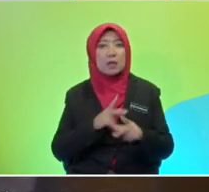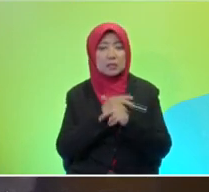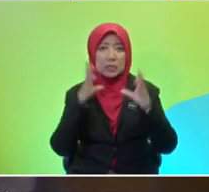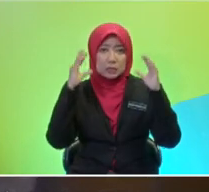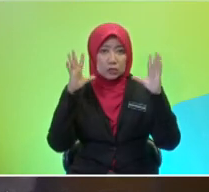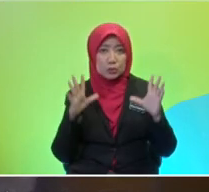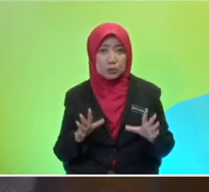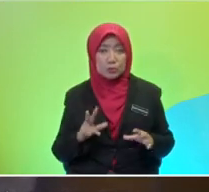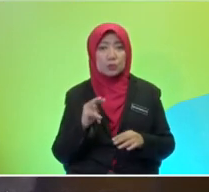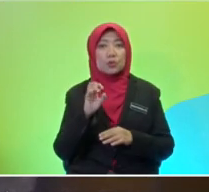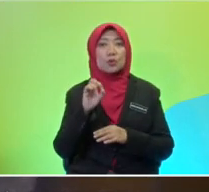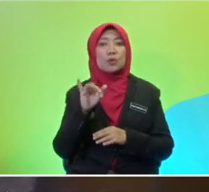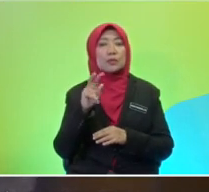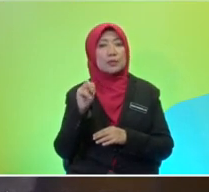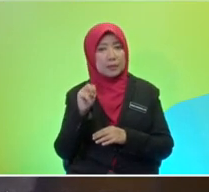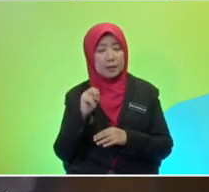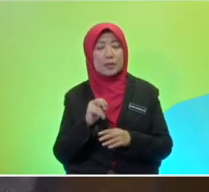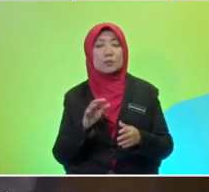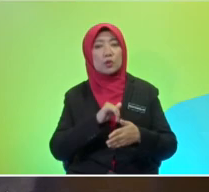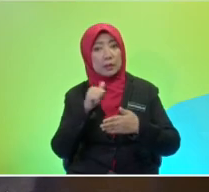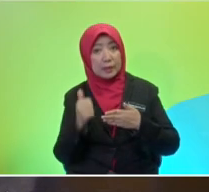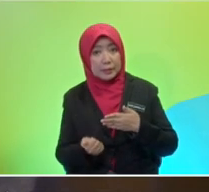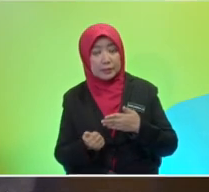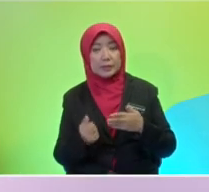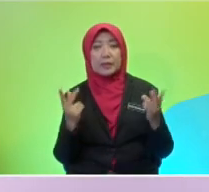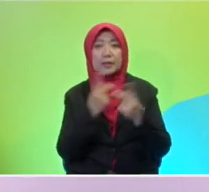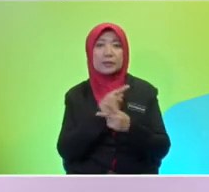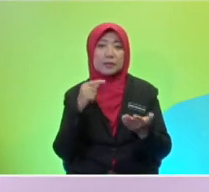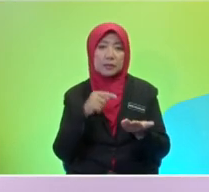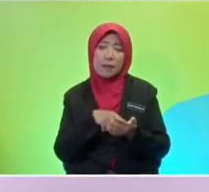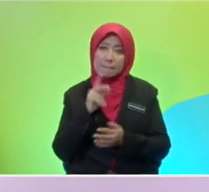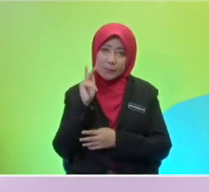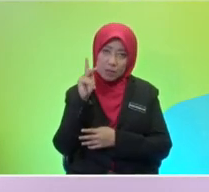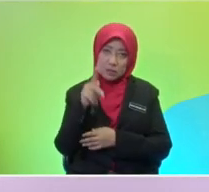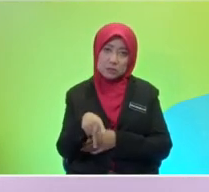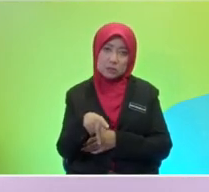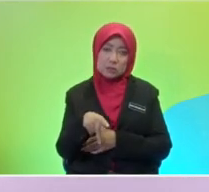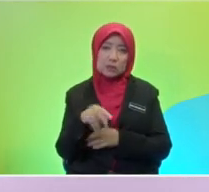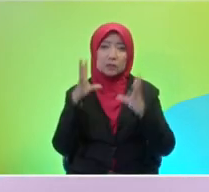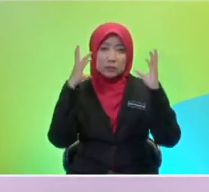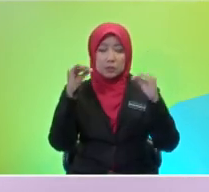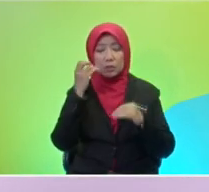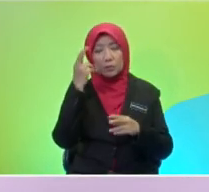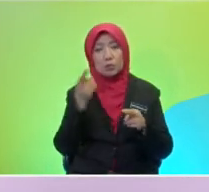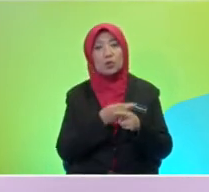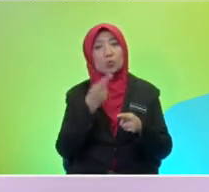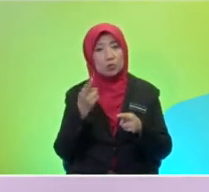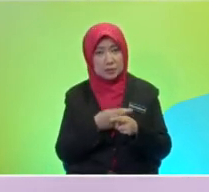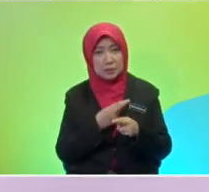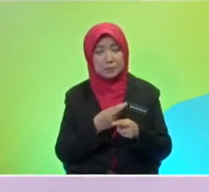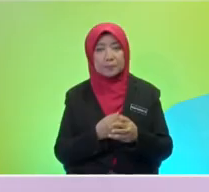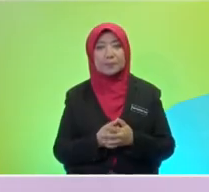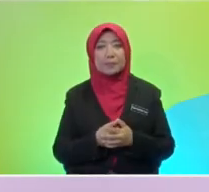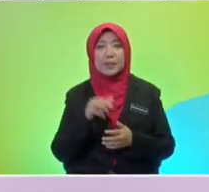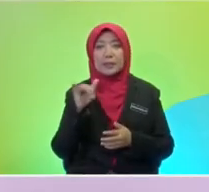tapi sebelum kita mengakhiri pertandingan Saya ingin memberikan rumusan yang secara ringkas dan